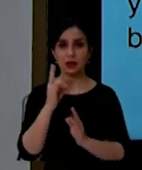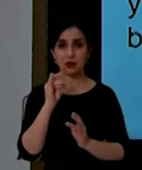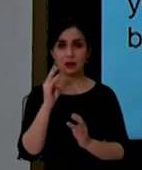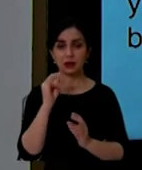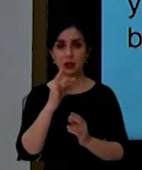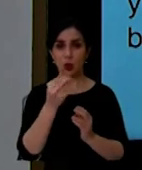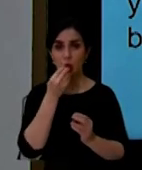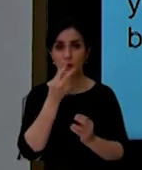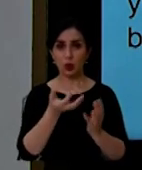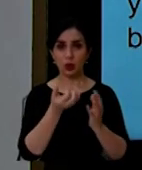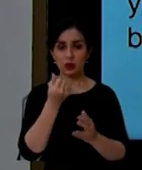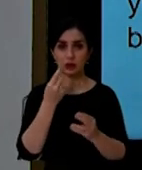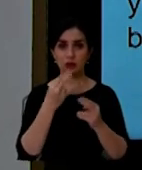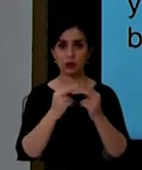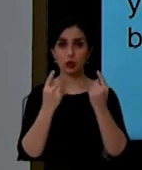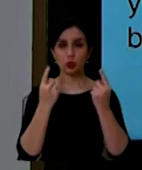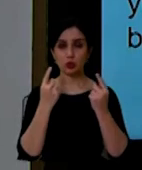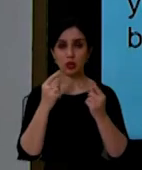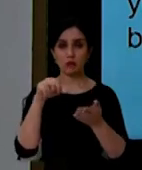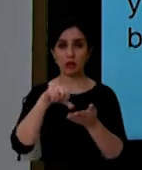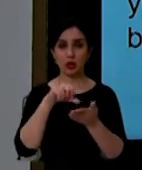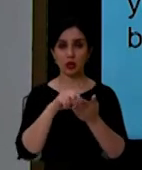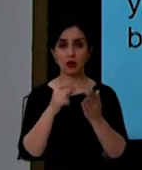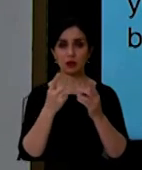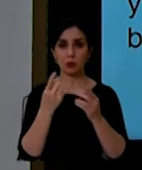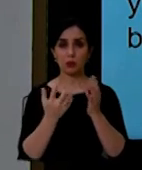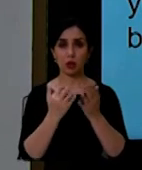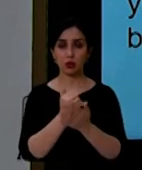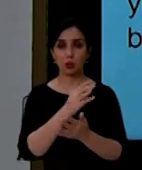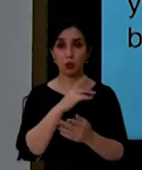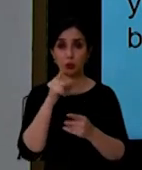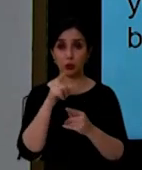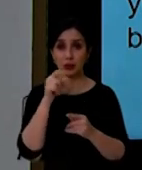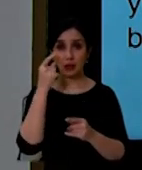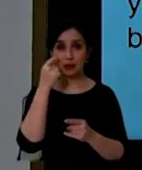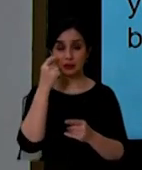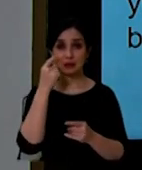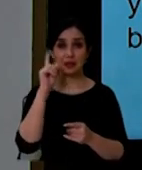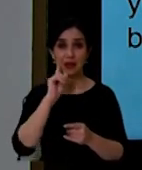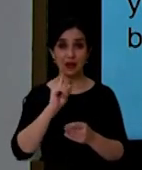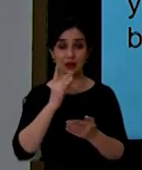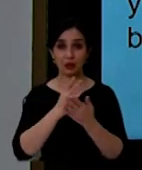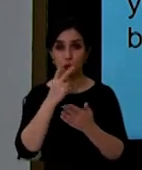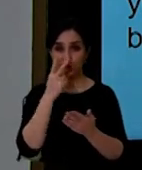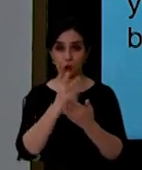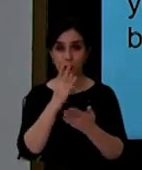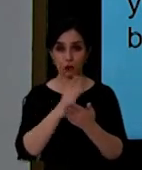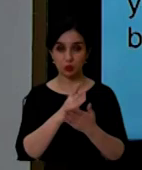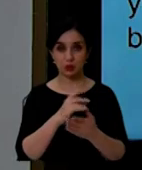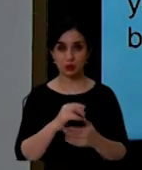qalatygən, yüksək vəkillər payda bolgyən, siz bo yirdə dəsləbki əsələrlərini quruq dұrıbsiz.